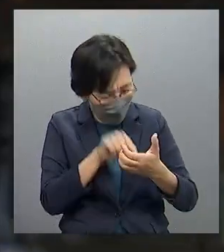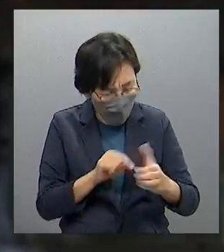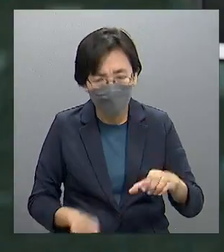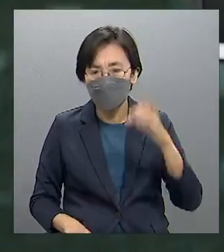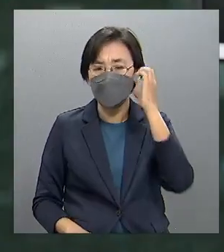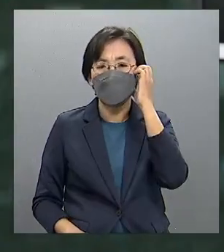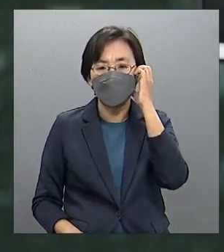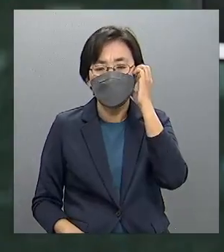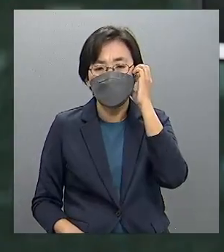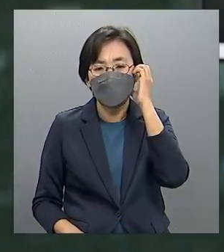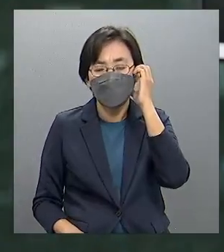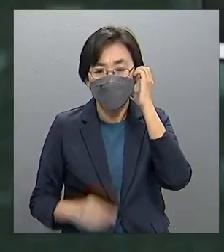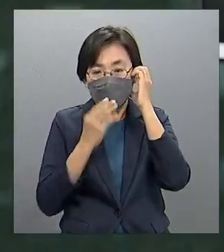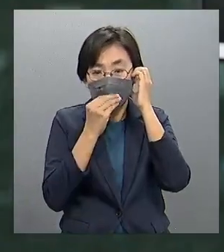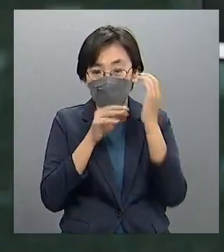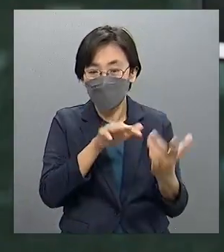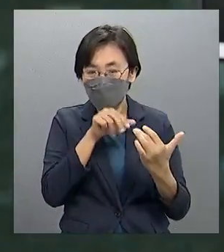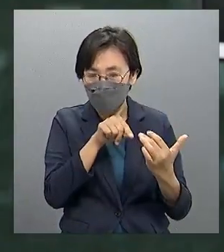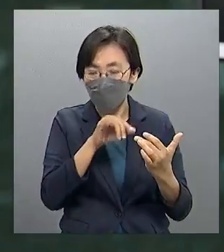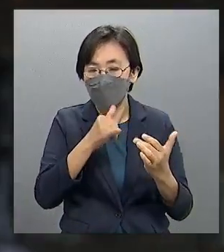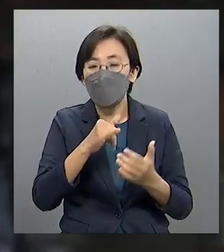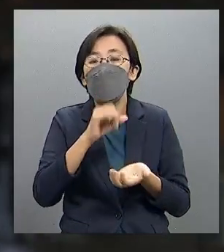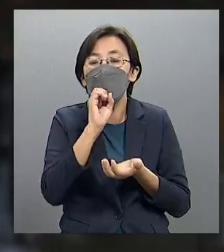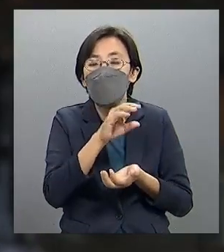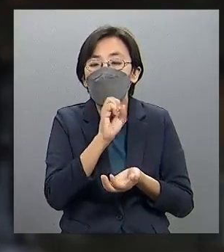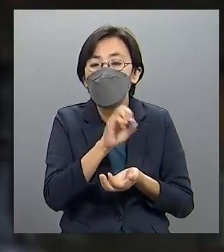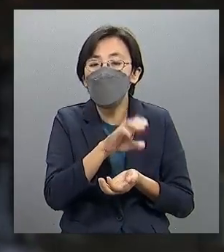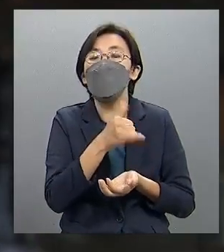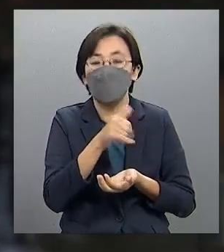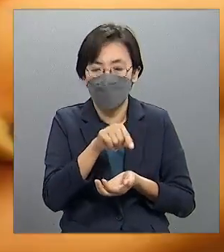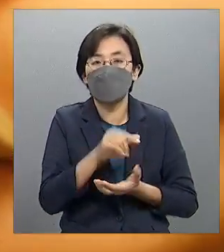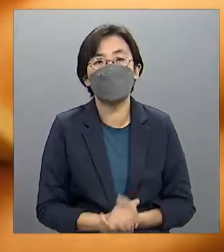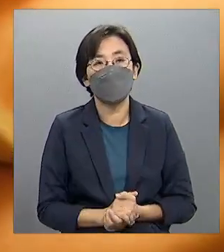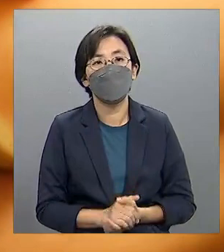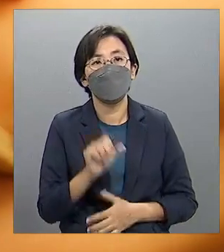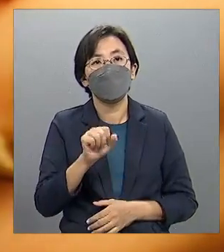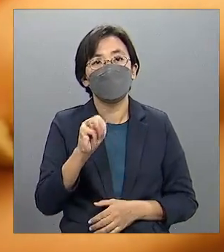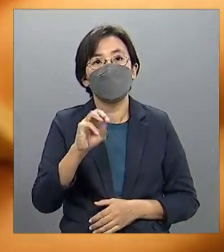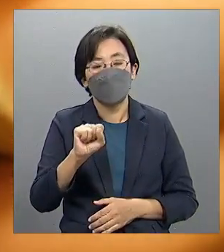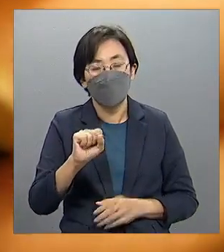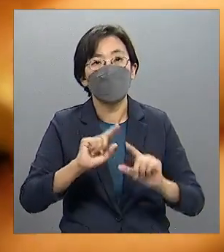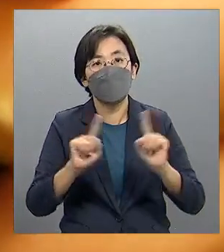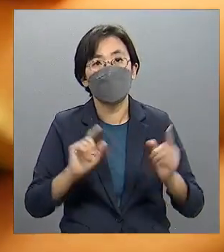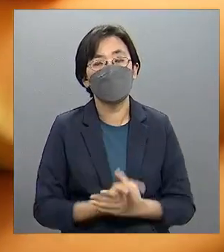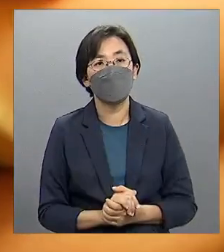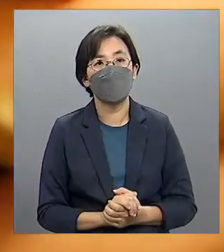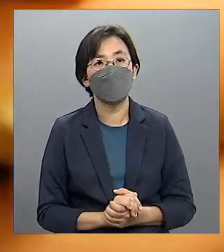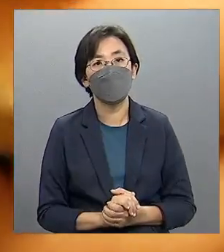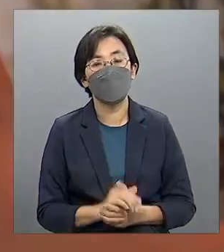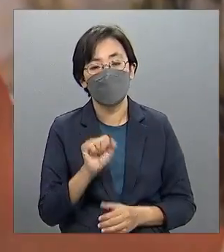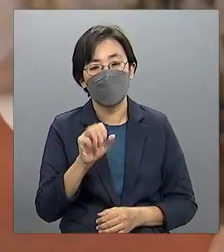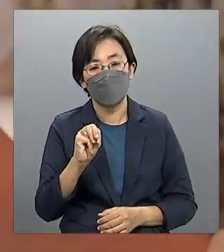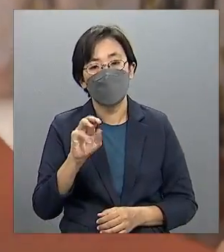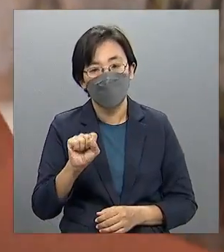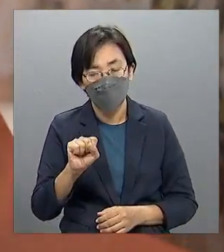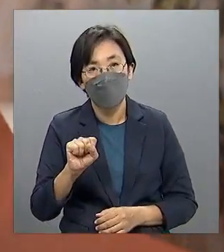ายแล้วถ้าเป็นกรณีแบบพวก SMS อะไรอย่างนี้ส่งมา อันนี้อีกเรื่องนึงละอันนี้อีกเรื่องนึงละก็คือว่าถ้าเป็น SMS